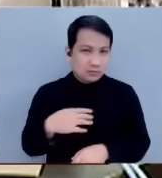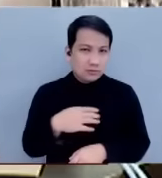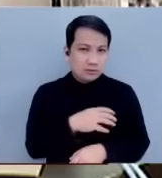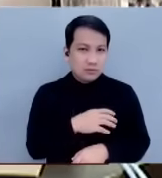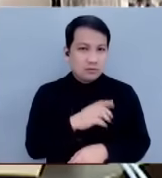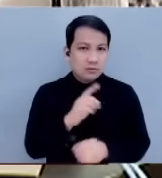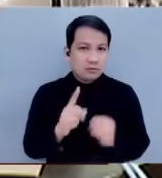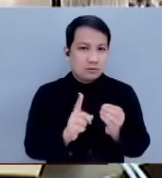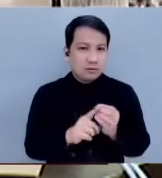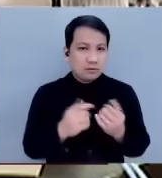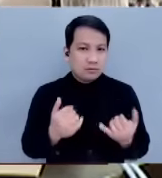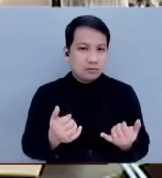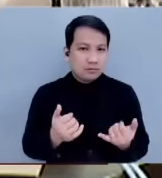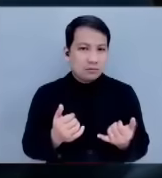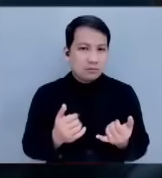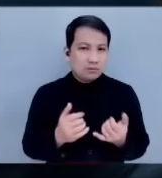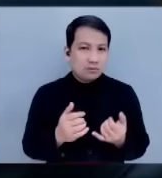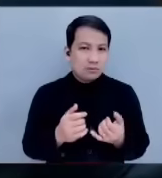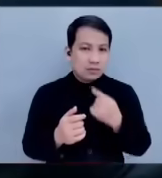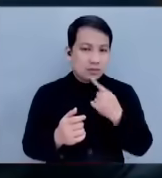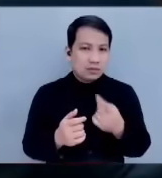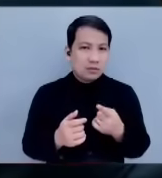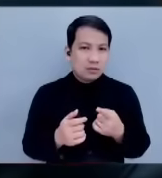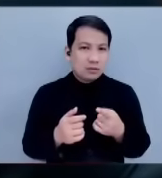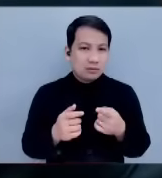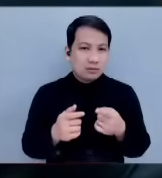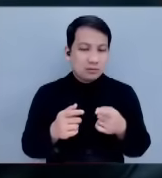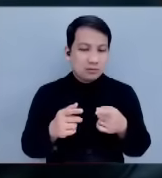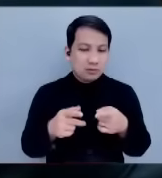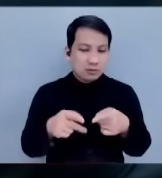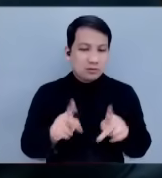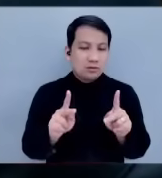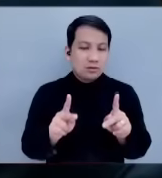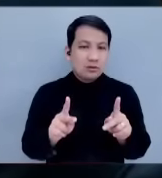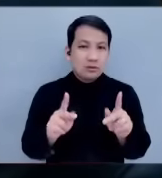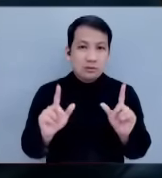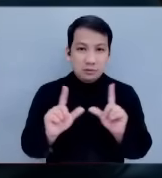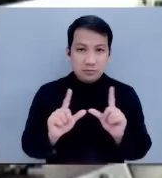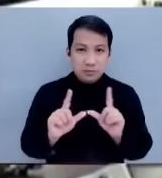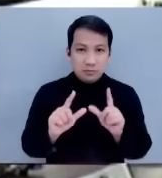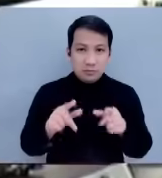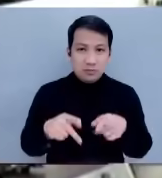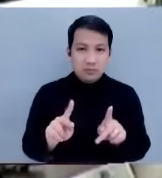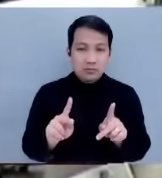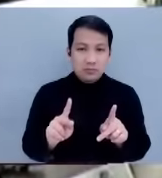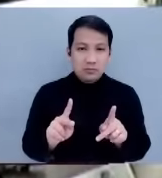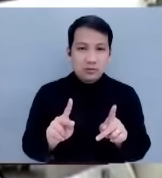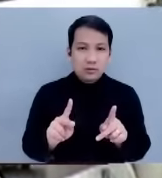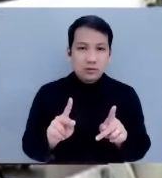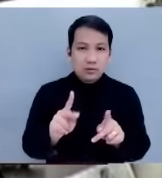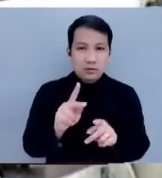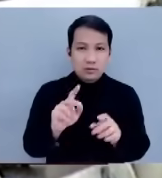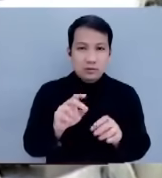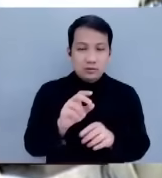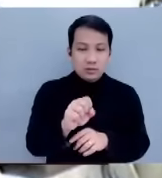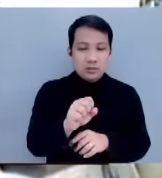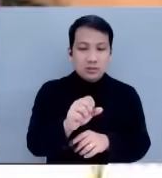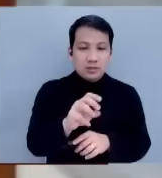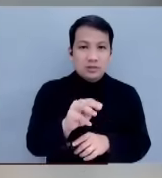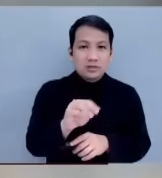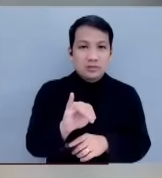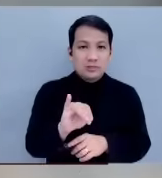posibilidad na bawiin ng prangkisa ng kumpanyang nagpapatakbo sa SM&I dahil sa mga umano'y paglabag sa prangkisa